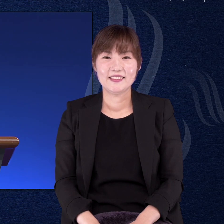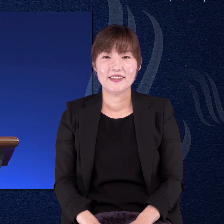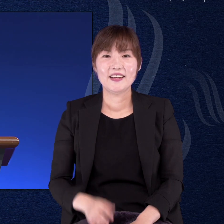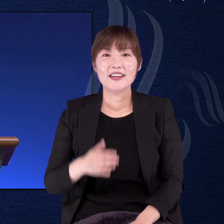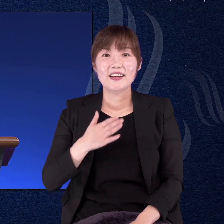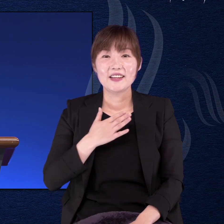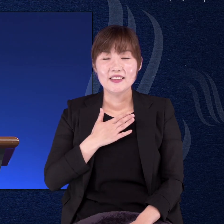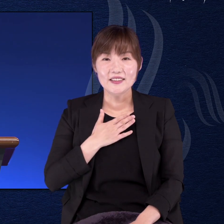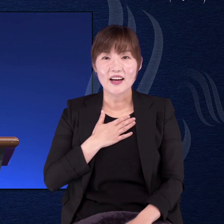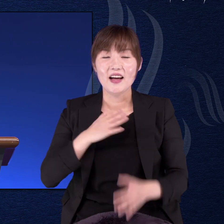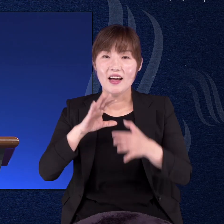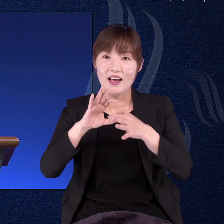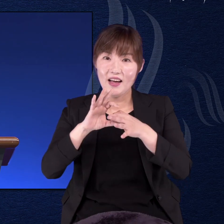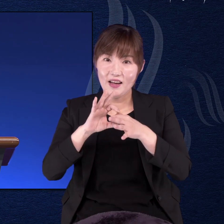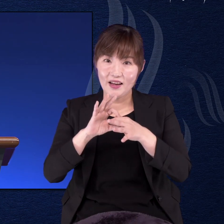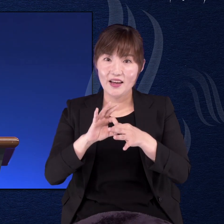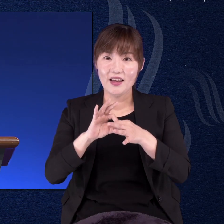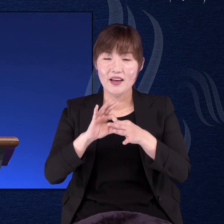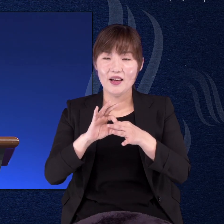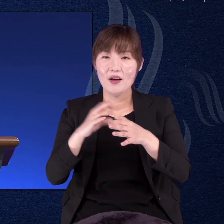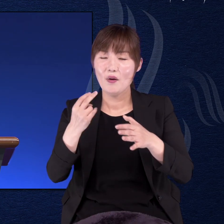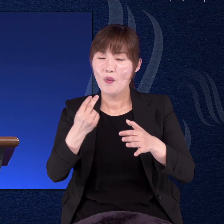나의 호흡 다 하도록,